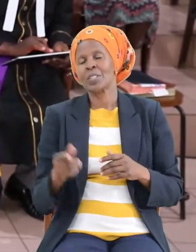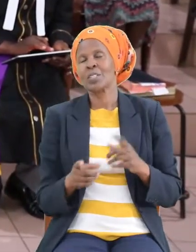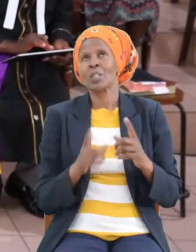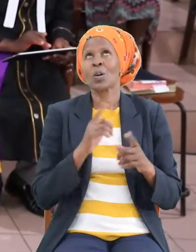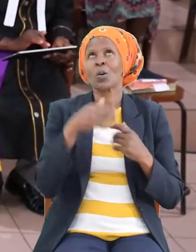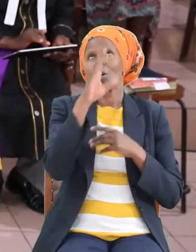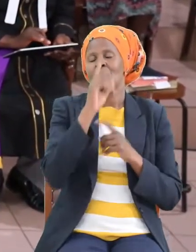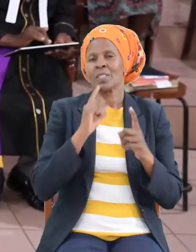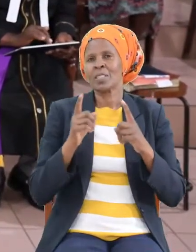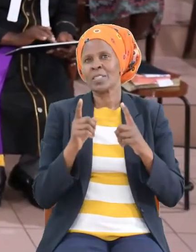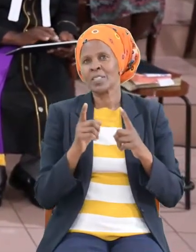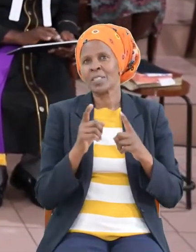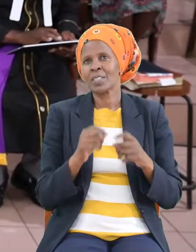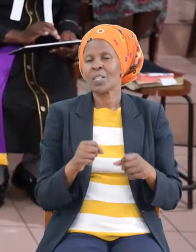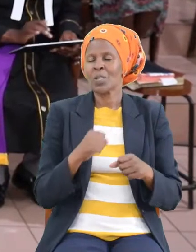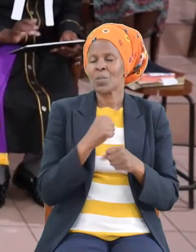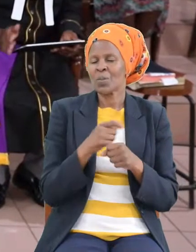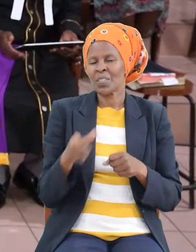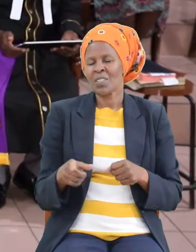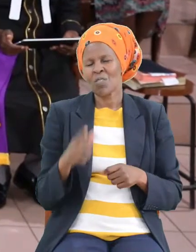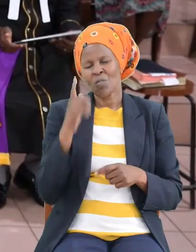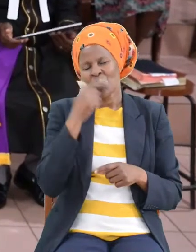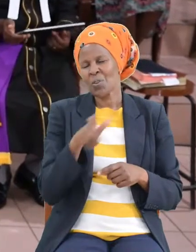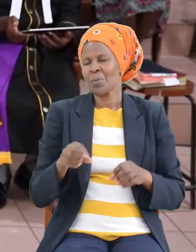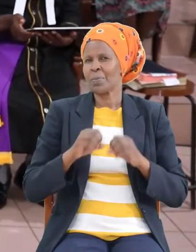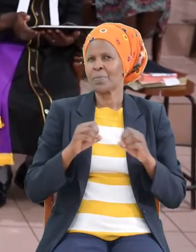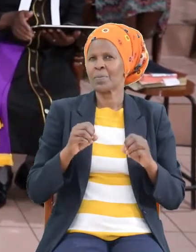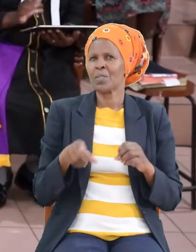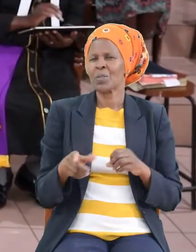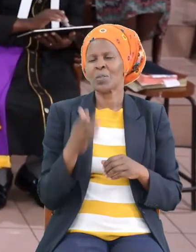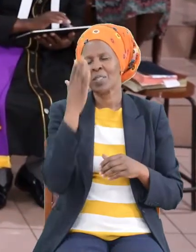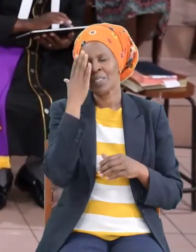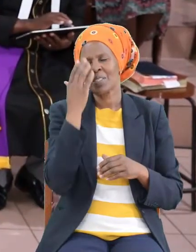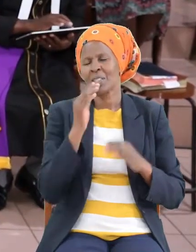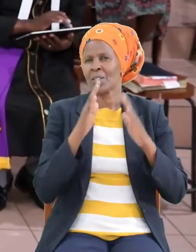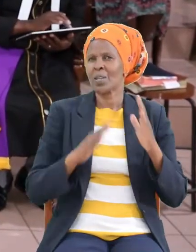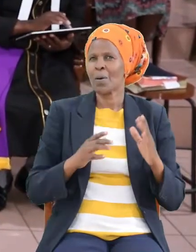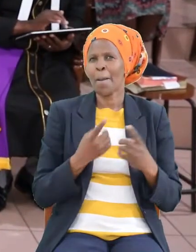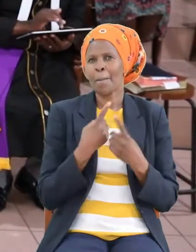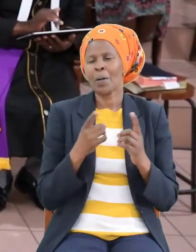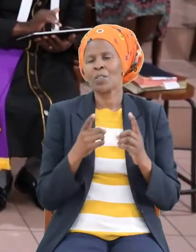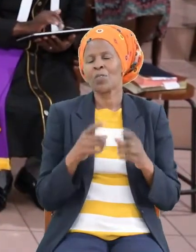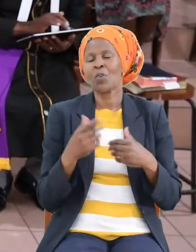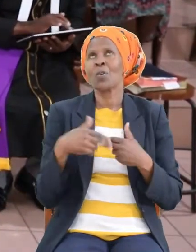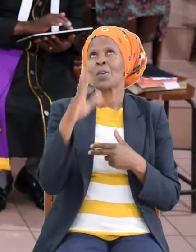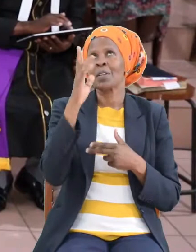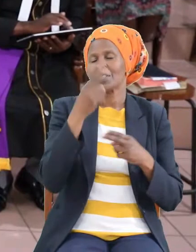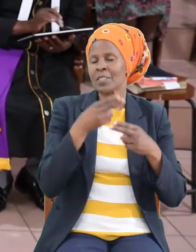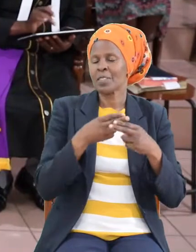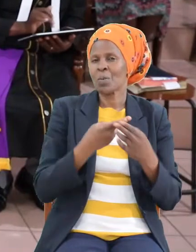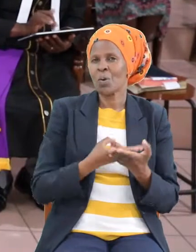asema hivi, sitendi hili kwa ajili yenu e nyumba ya Israeli, bali kwa ajili ya jina langu